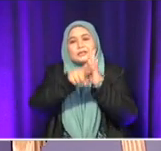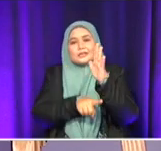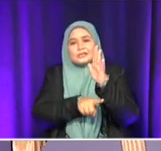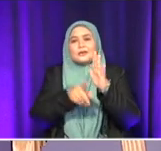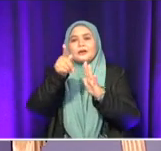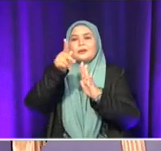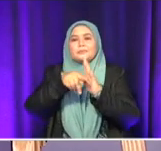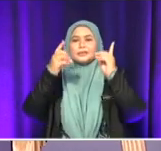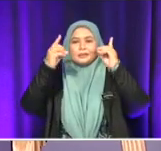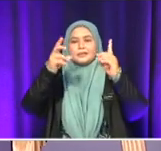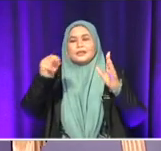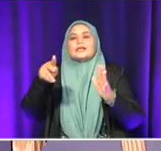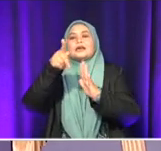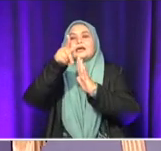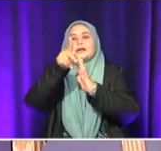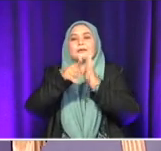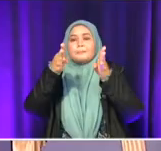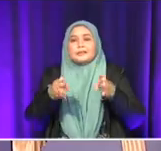kebangsaan untuk